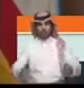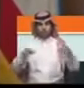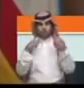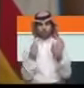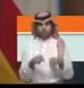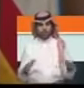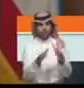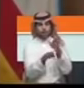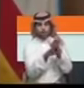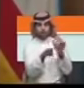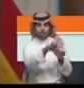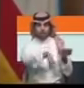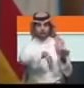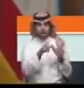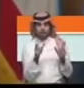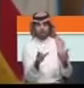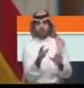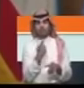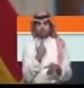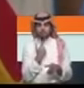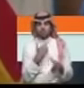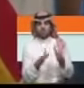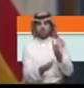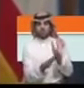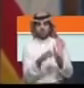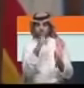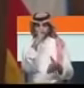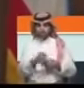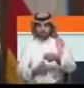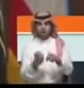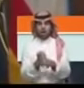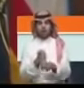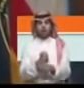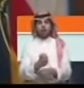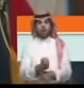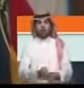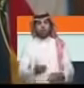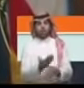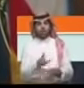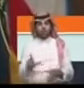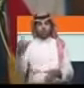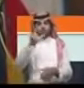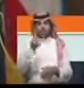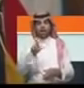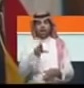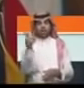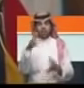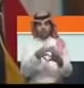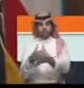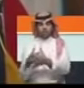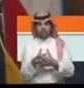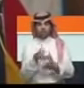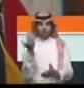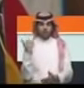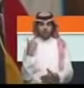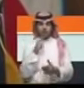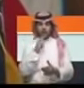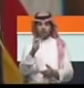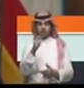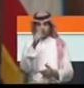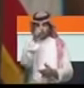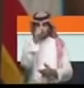حول أمن الحدود أنه يريد أن يقوم الكونغرس بعمله. وكان الرئيس الأمريكي قد حمل في خطابه الأخير